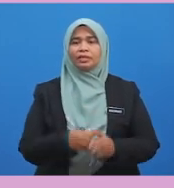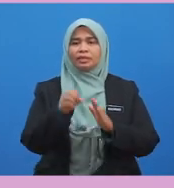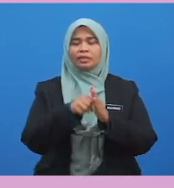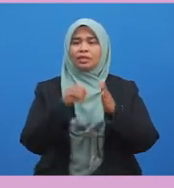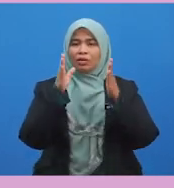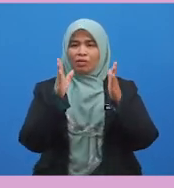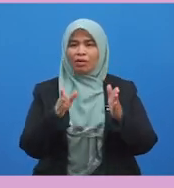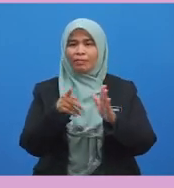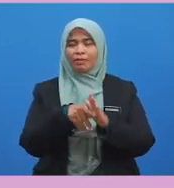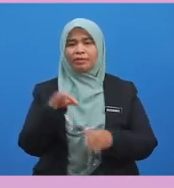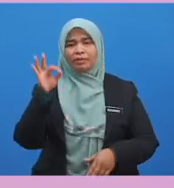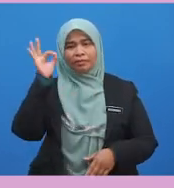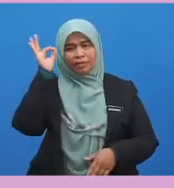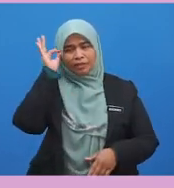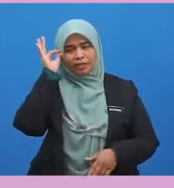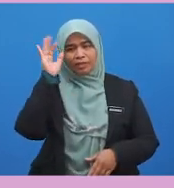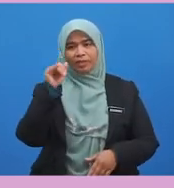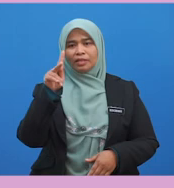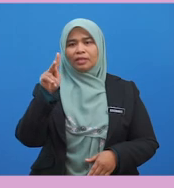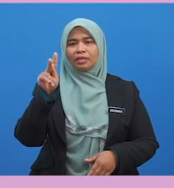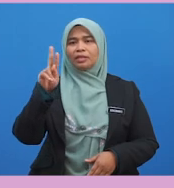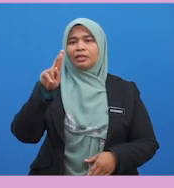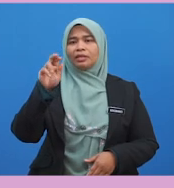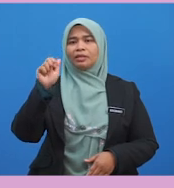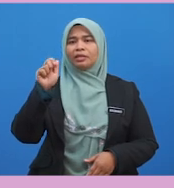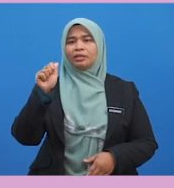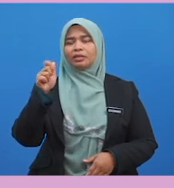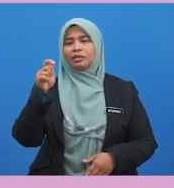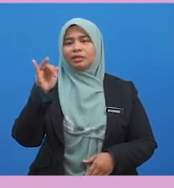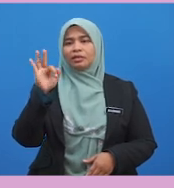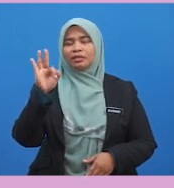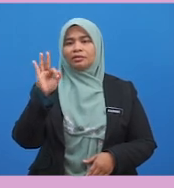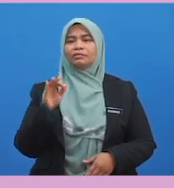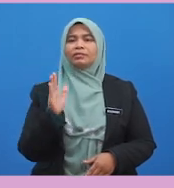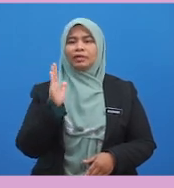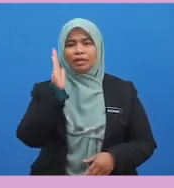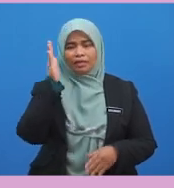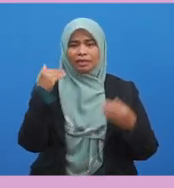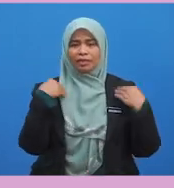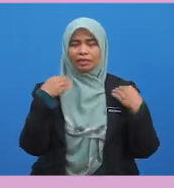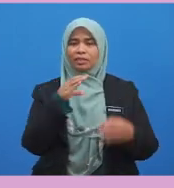Seorang pemikir yang kreatif akan mempunyai ciri-ciri yang berikut.